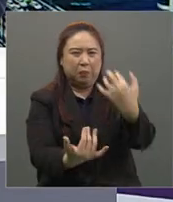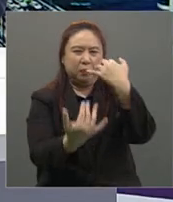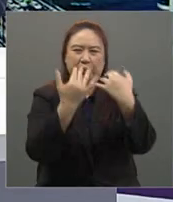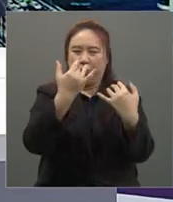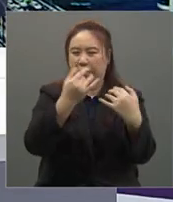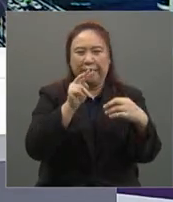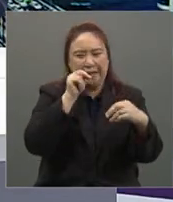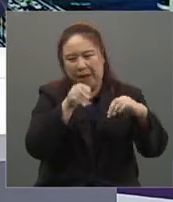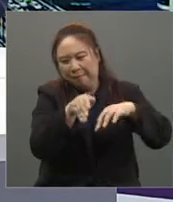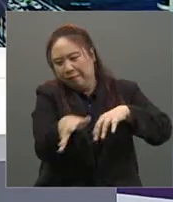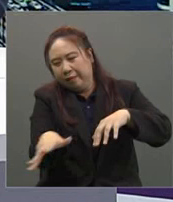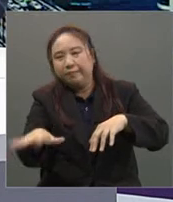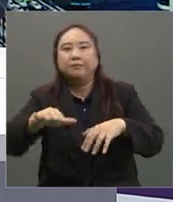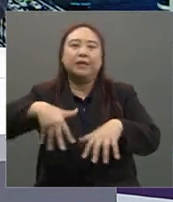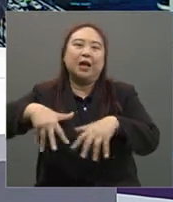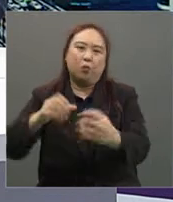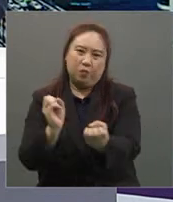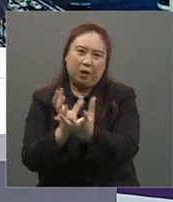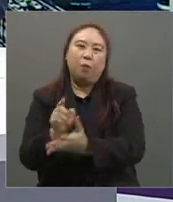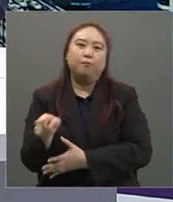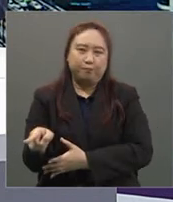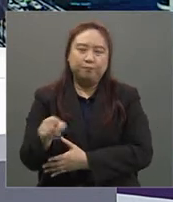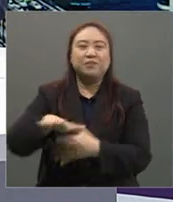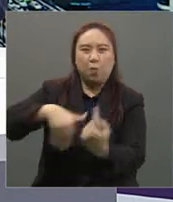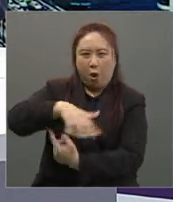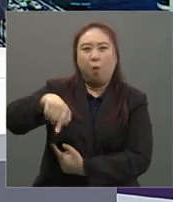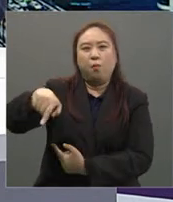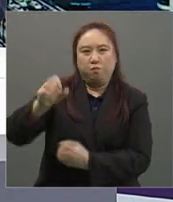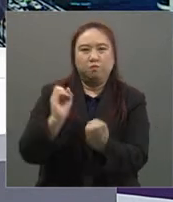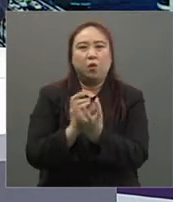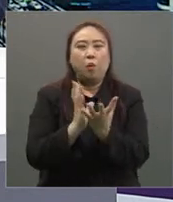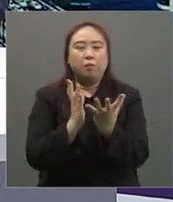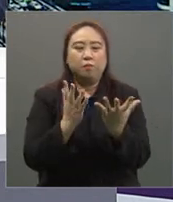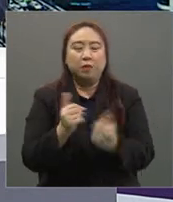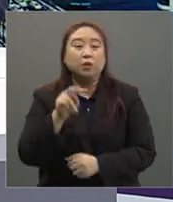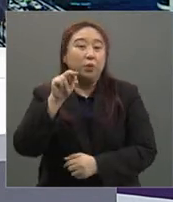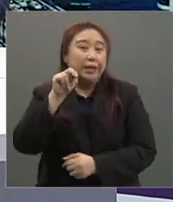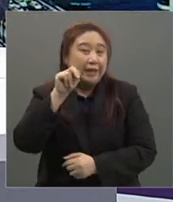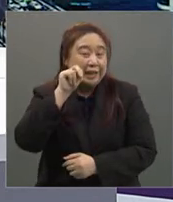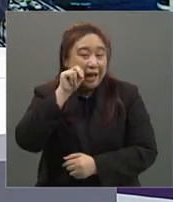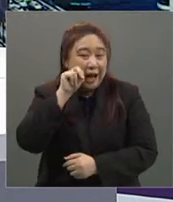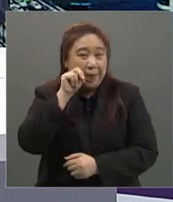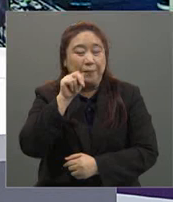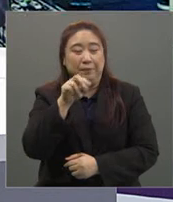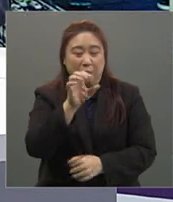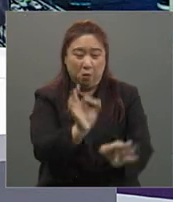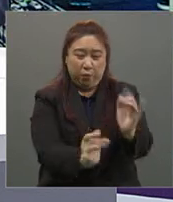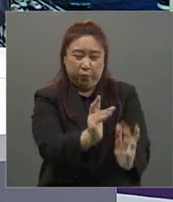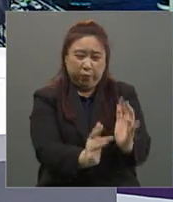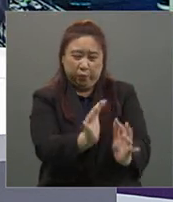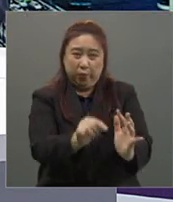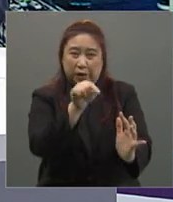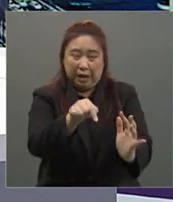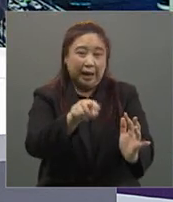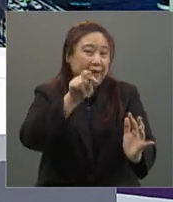กระทบต่อพี่น้องประชาชนนะคะก็คือดูผลกระทบสิ่งแวดล้อมตามมาด้วยลงน้ำเนี่ยไหม้อะไรไปบ้างก็ไม่รู้เป็นขยะถูก